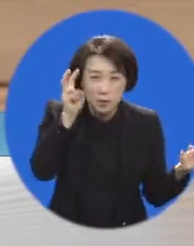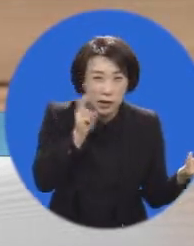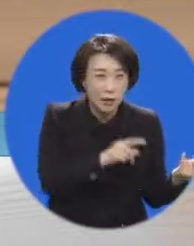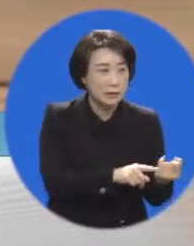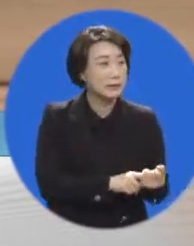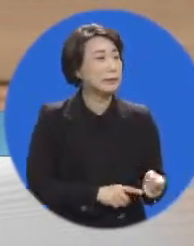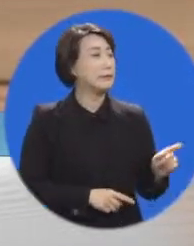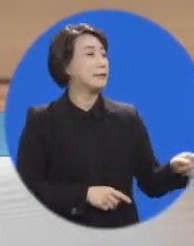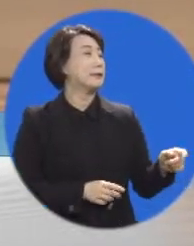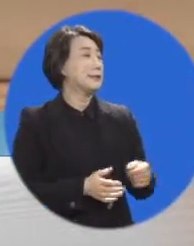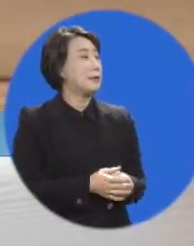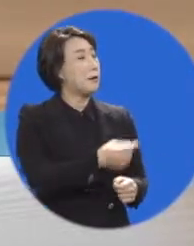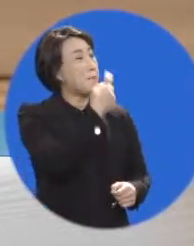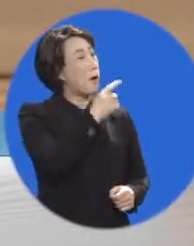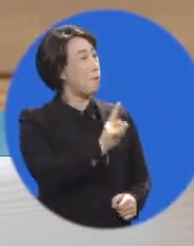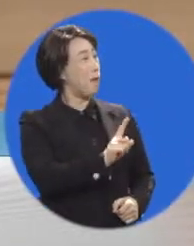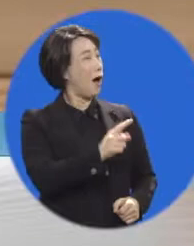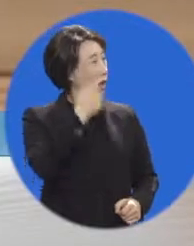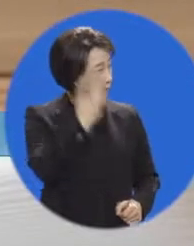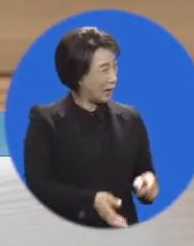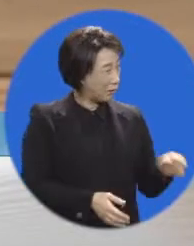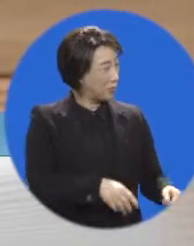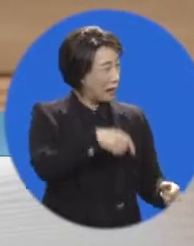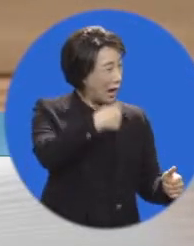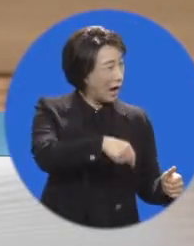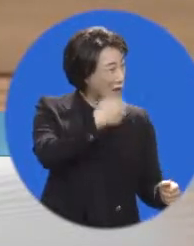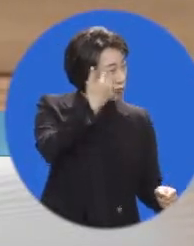집에서 뭐 빼앗고 와서 이러냐?